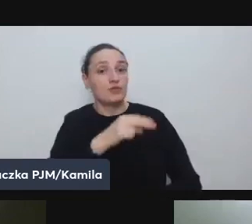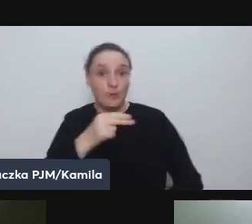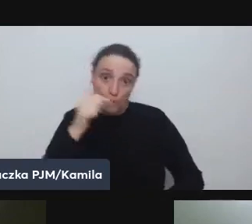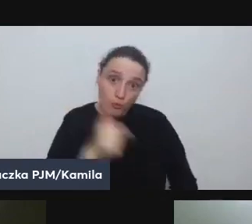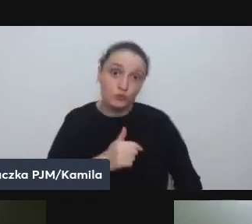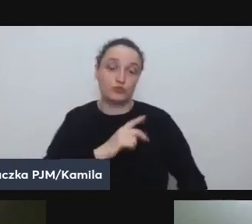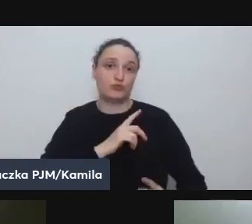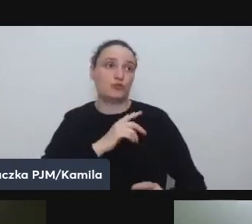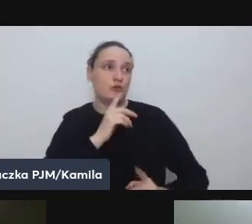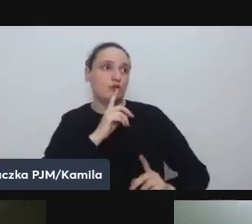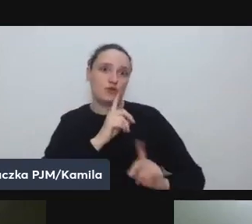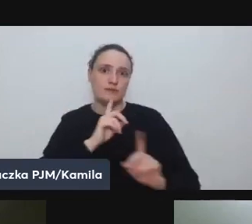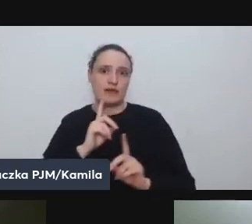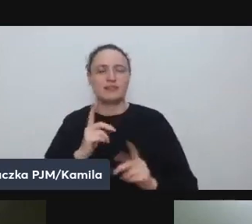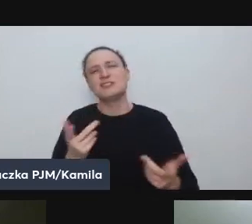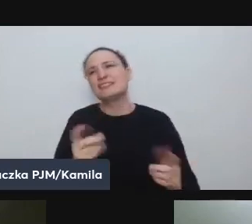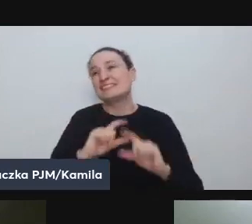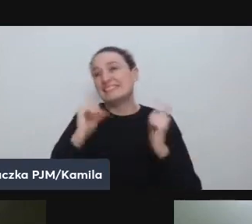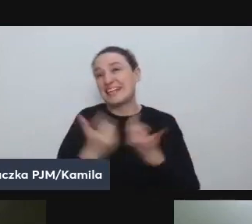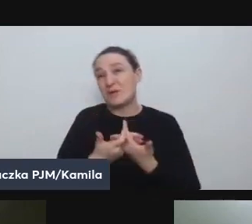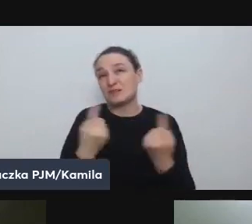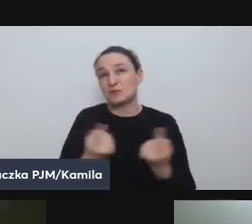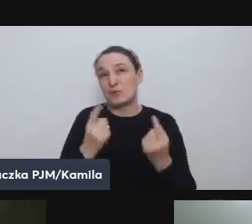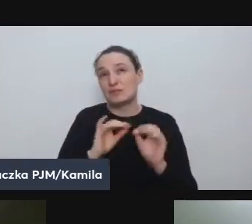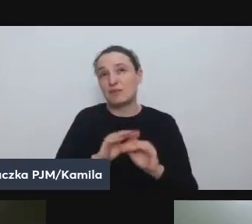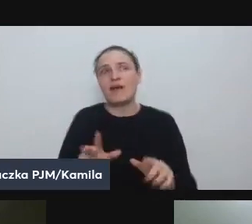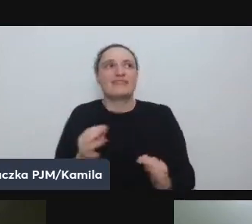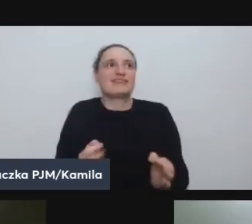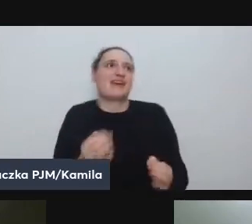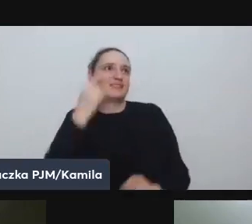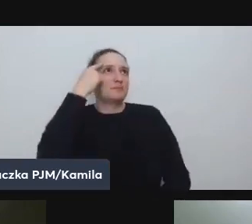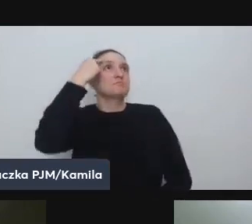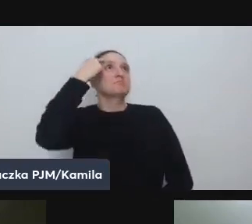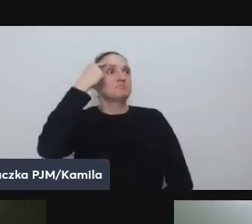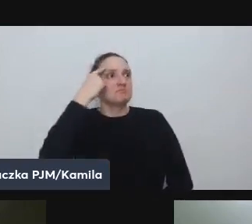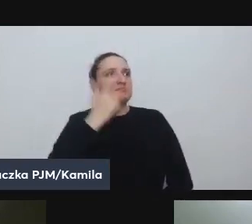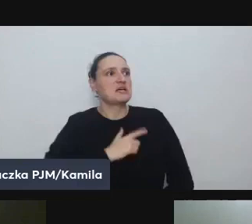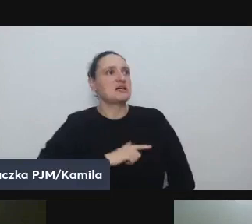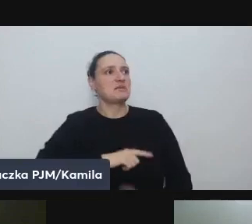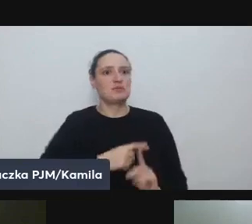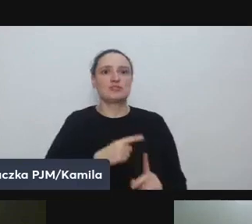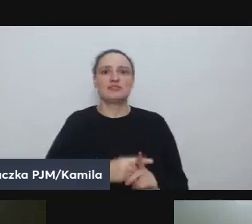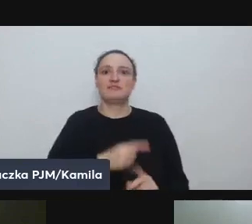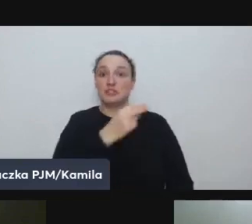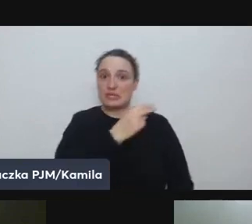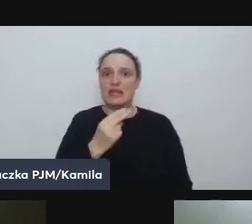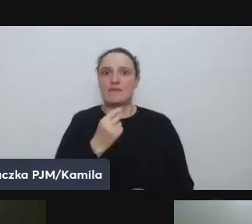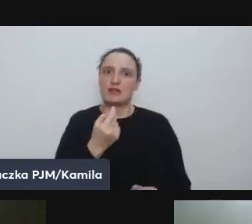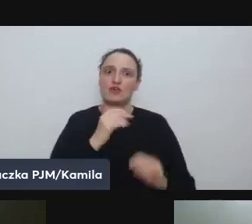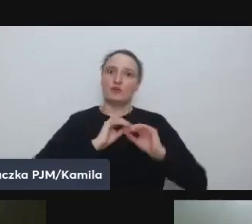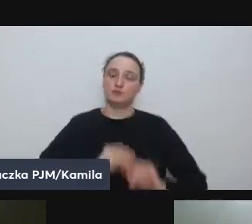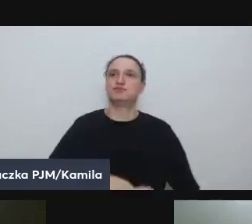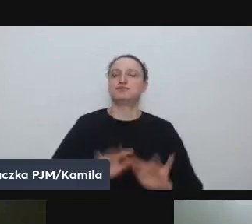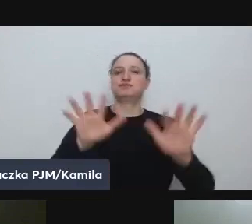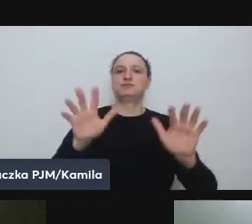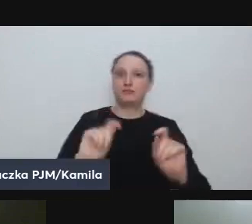ogromny wpływ na całą sytuację, ale jakoś teraz tak mnie natknęło, tak bardziej właśnie pozytywnie, że może to niesie za sobą jakąś też